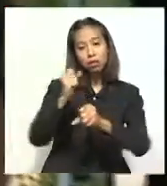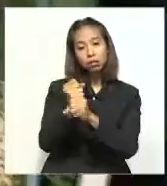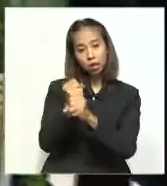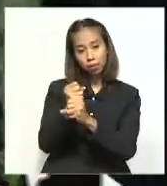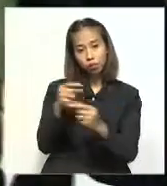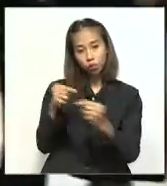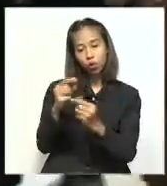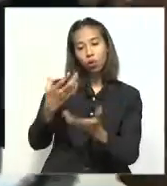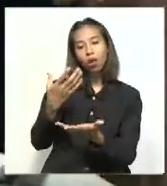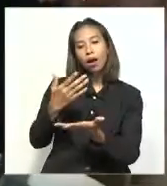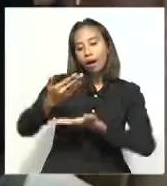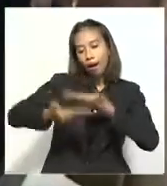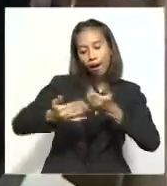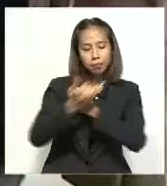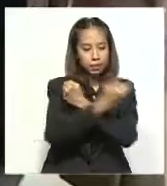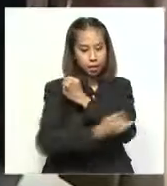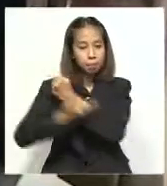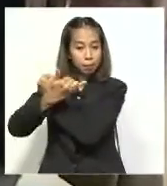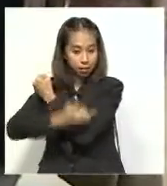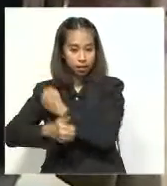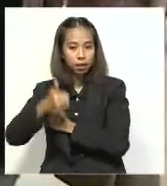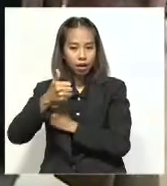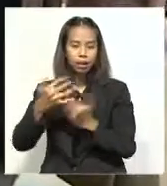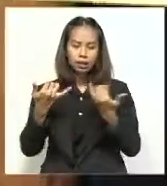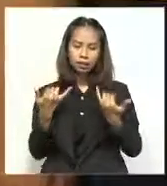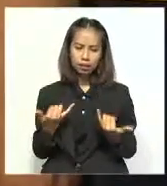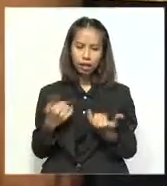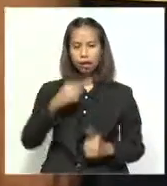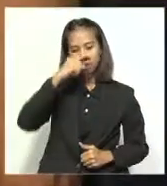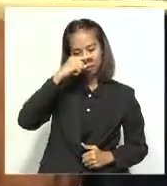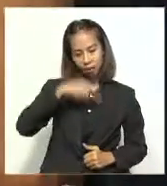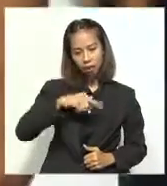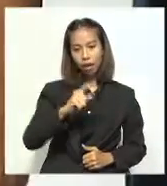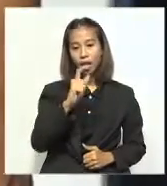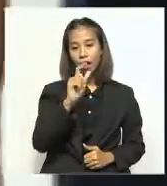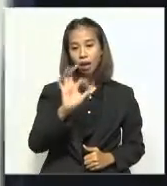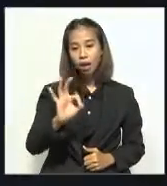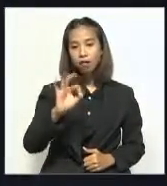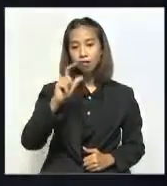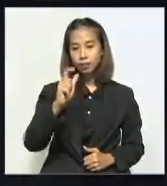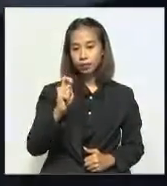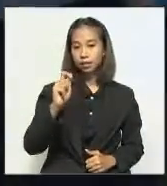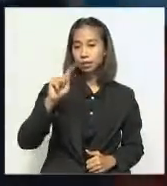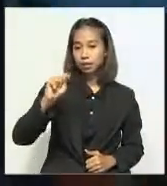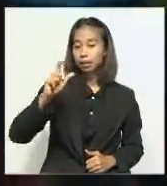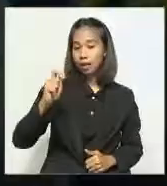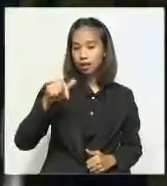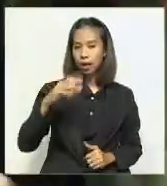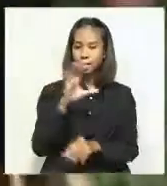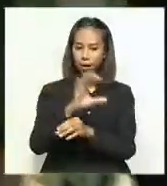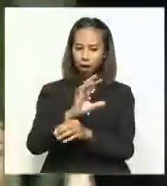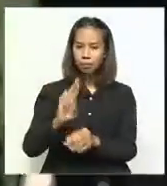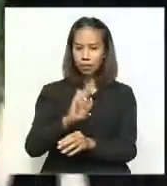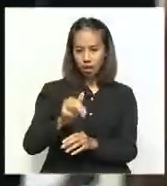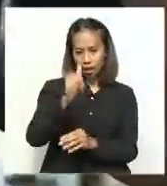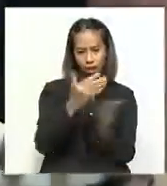ในการประกอบธุรกิจการค้าระหว่างประเทศซึ่งปัจจุบันค่ะประเทศไทยนี่มี FTA ที่มีผลใช้บังคับแล้วรว